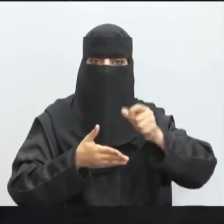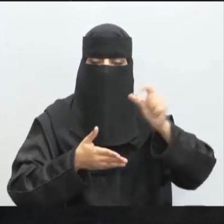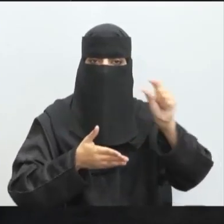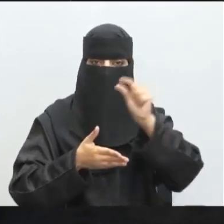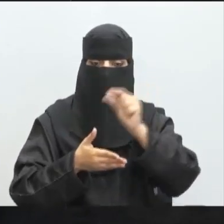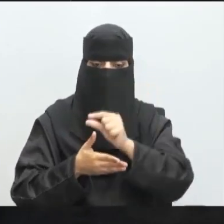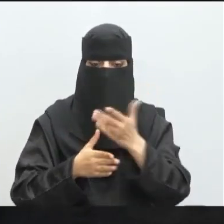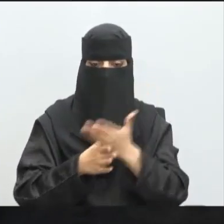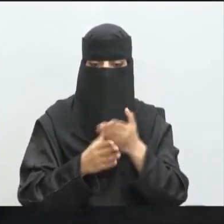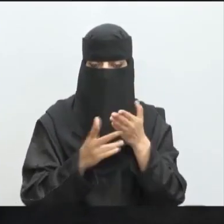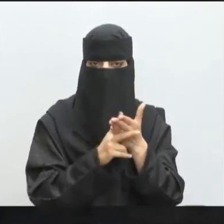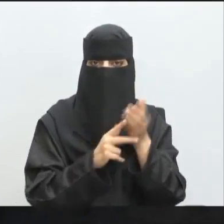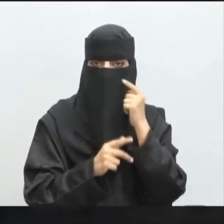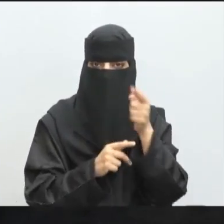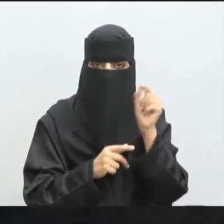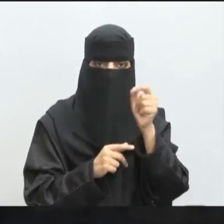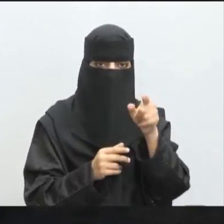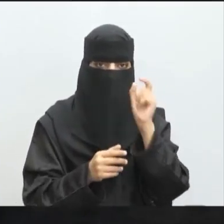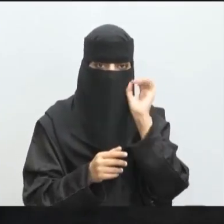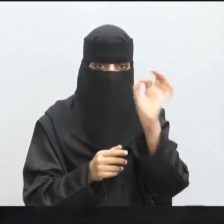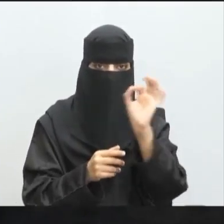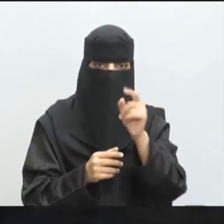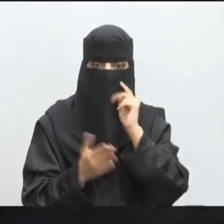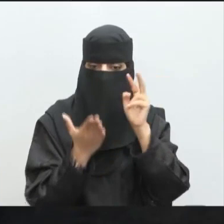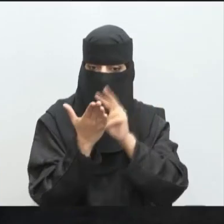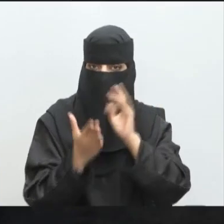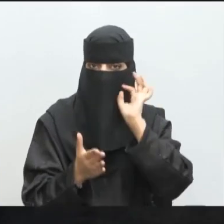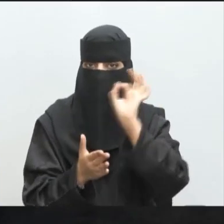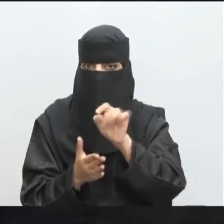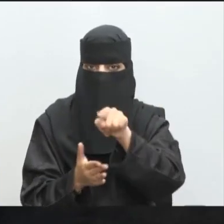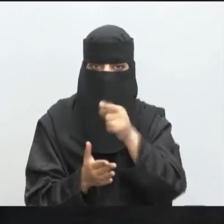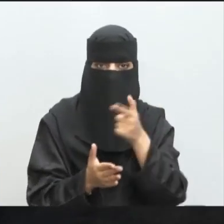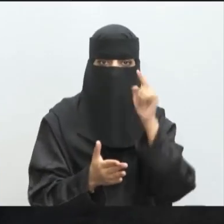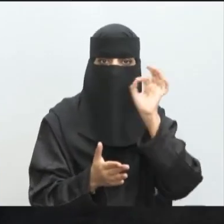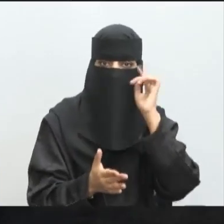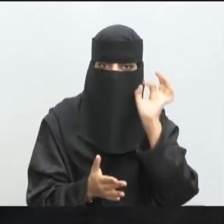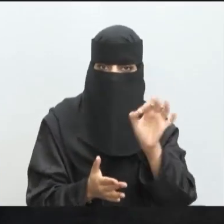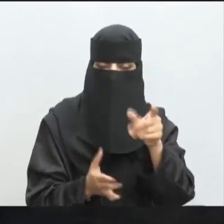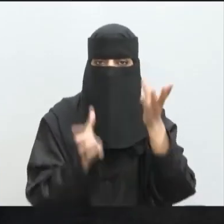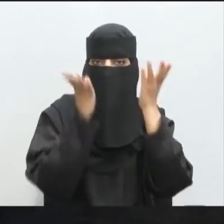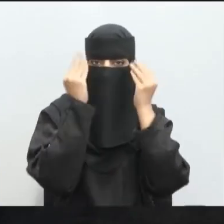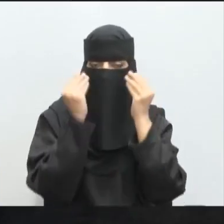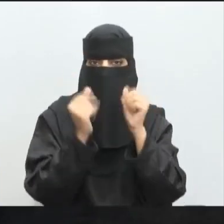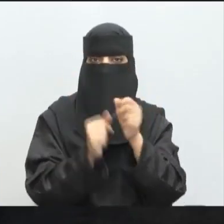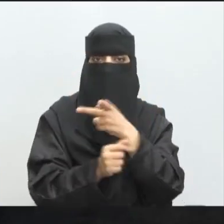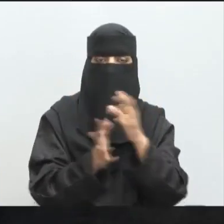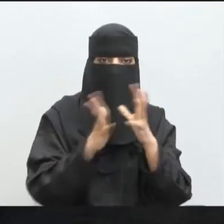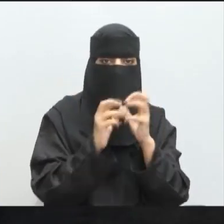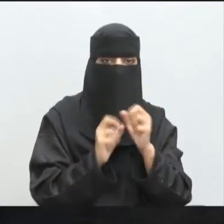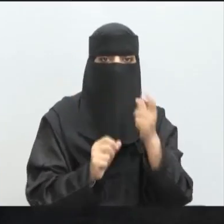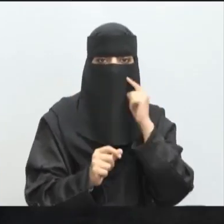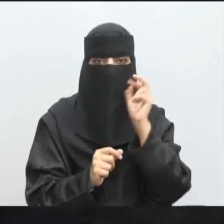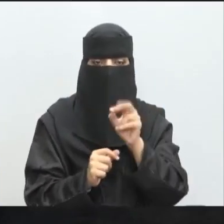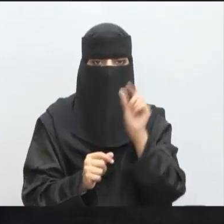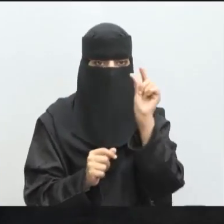الخريطه من خلال هذا المفتاح نستطيع قراءه الخريطه معرفه المعلومات ومعرفه التفاصيل اكثر